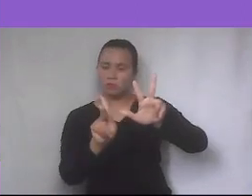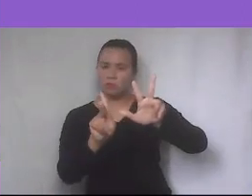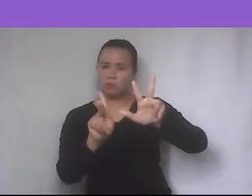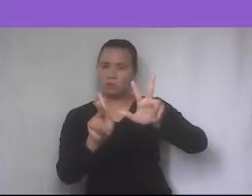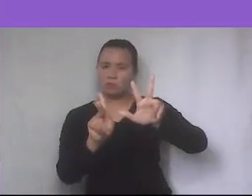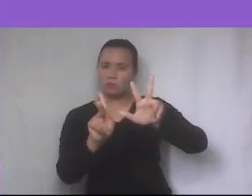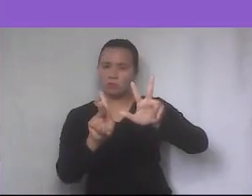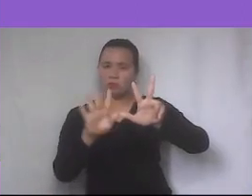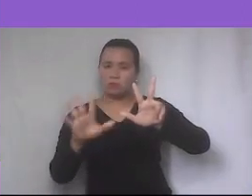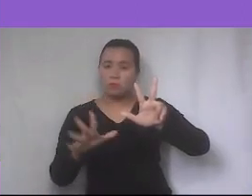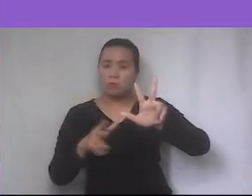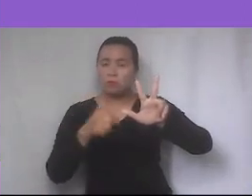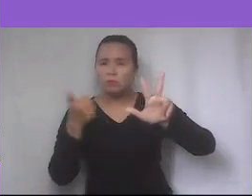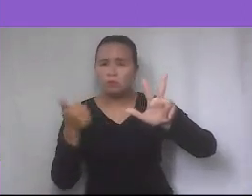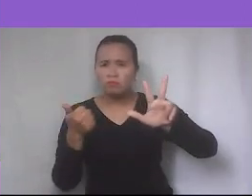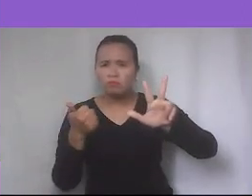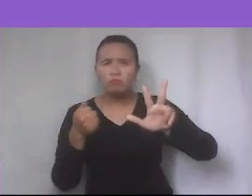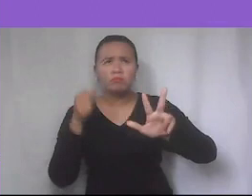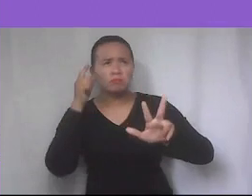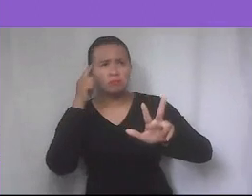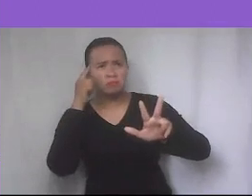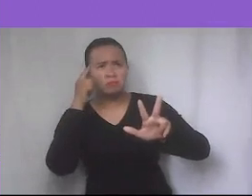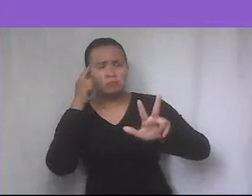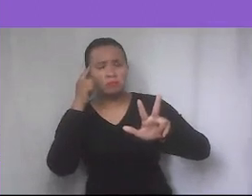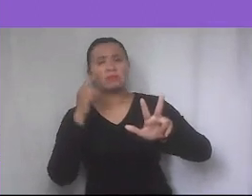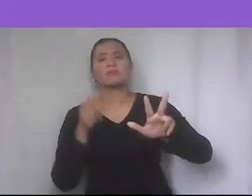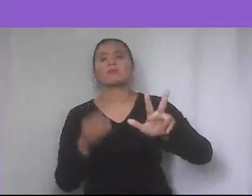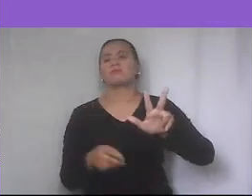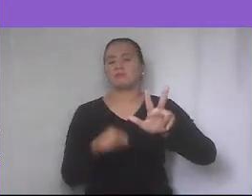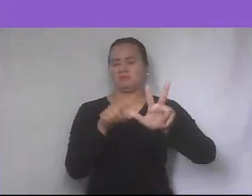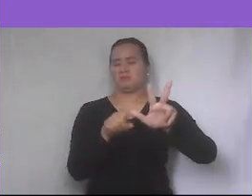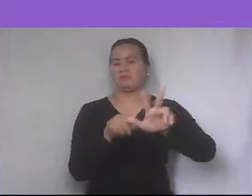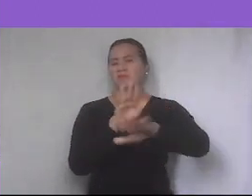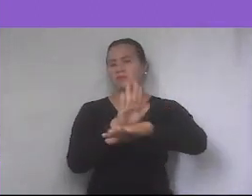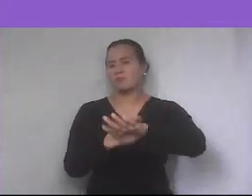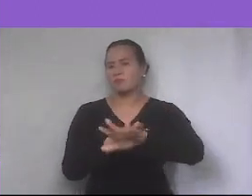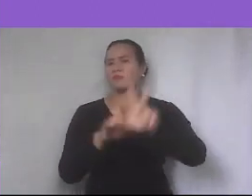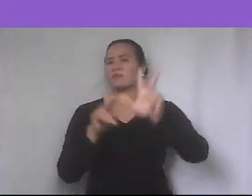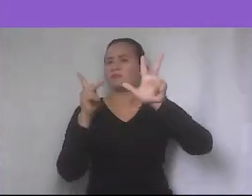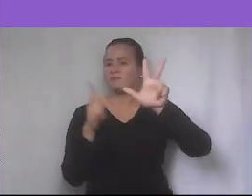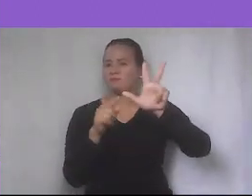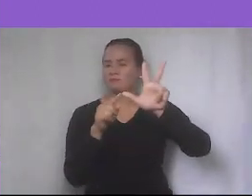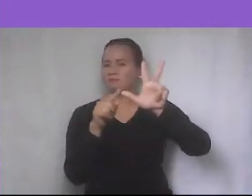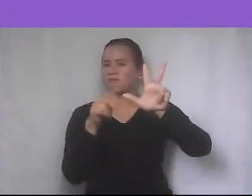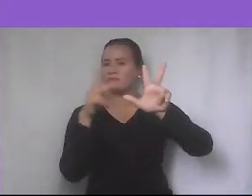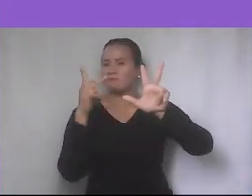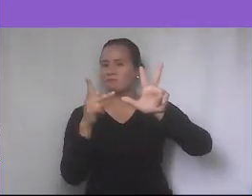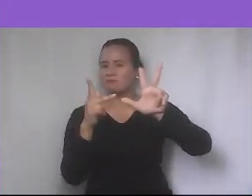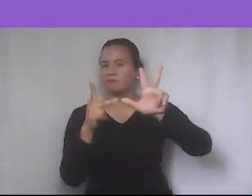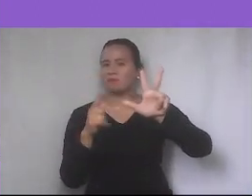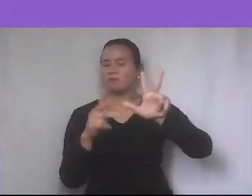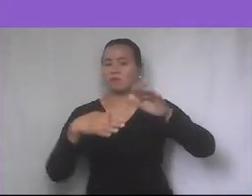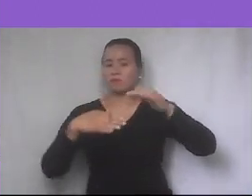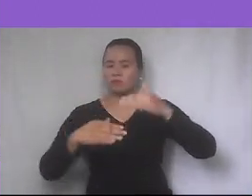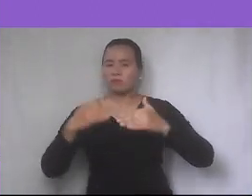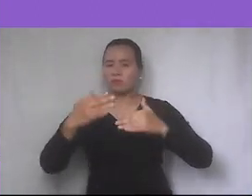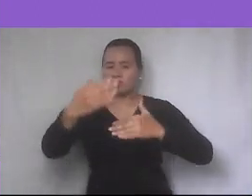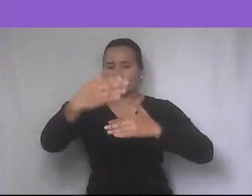K. Aba, ang taya ay yung kambing. Sino ang taya dito sa ahas, kuneho, at